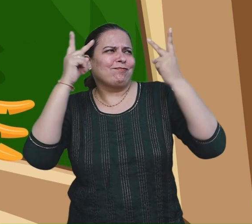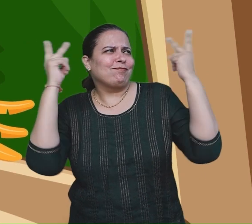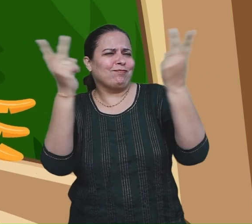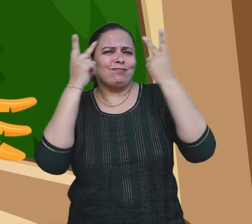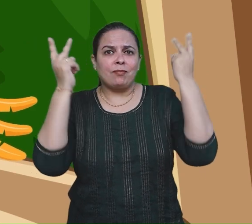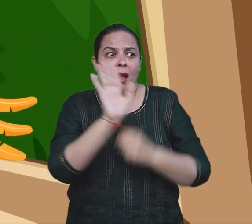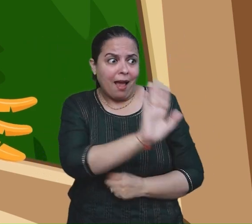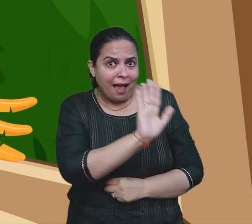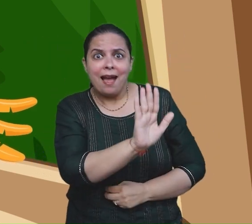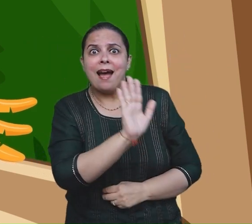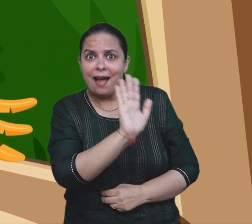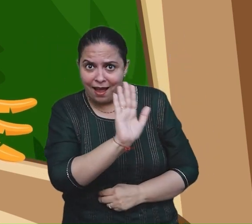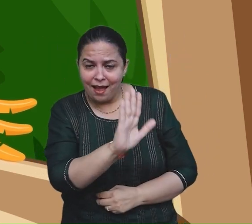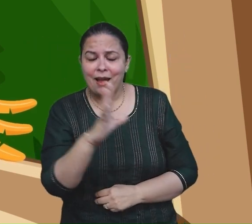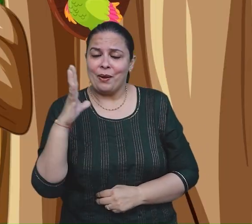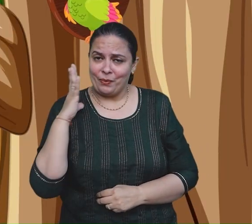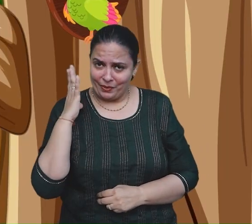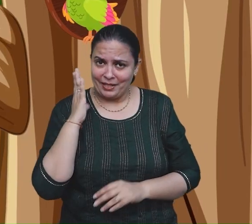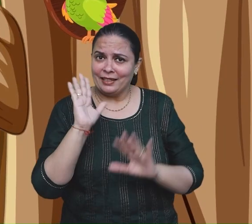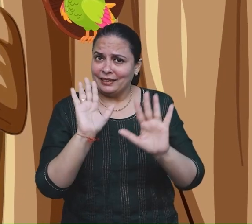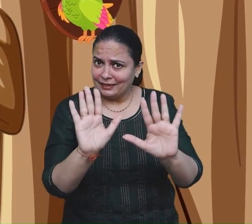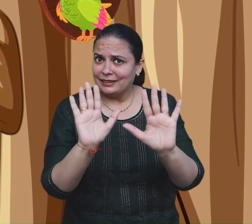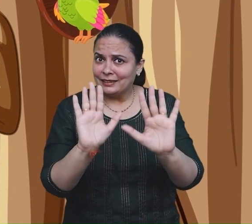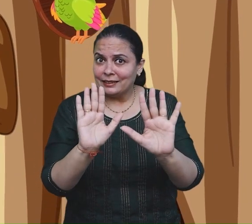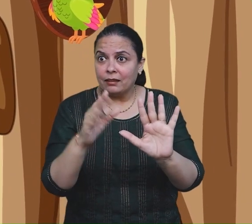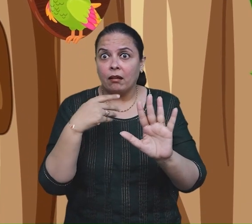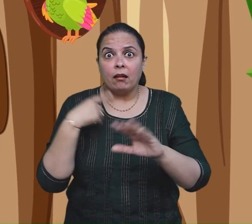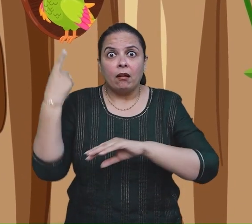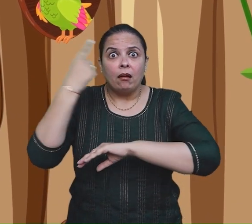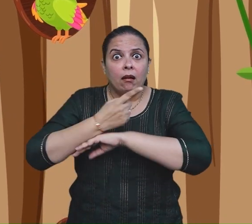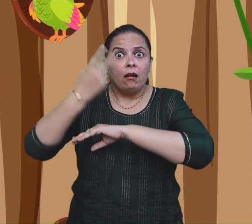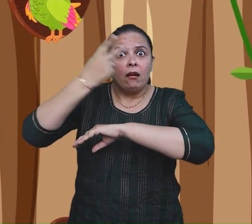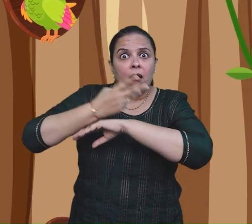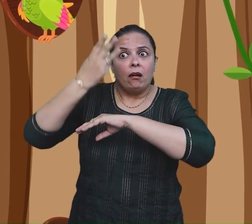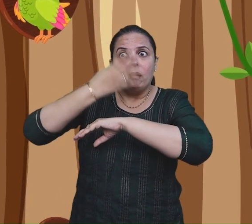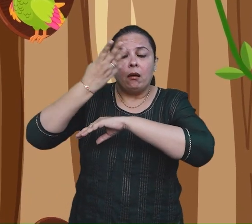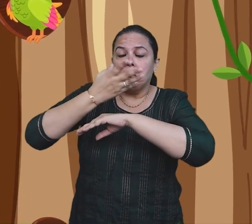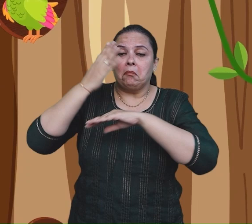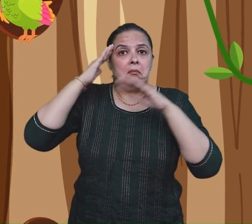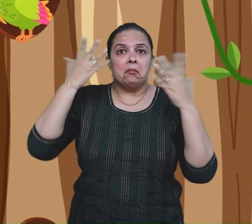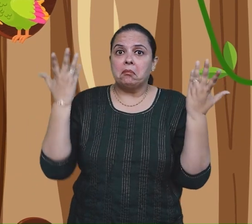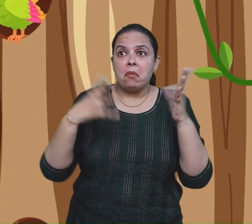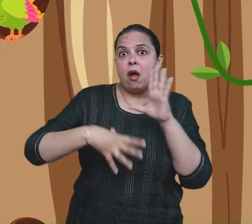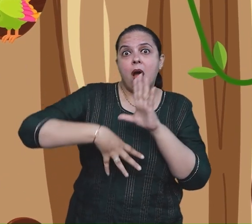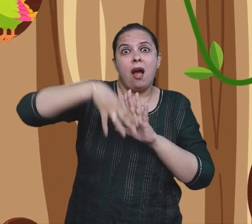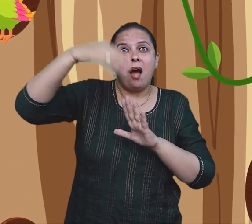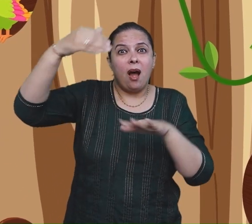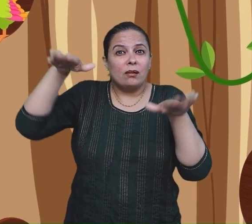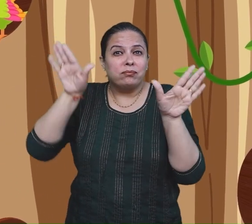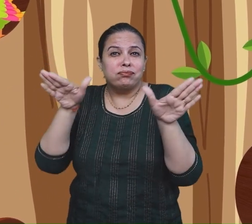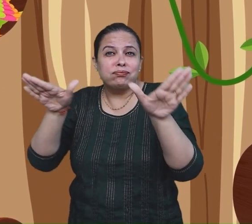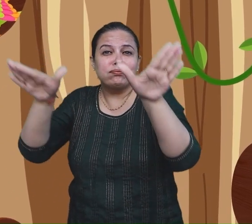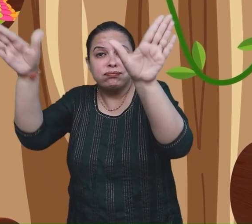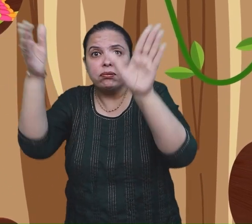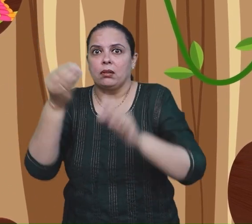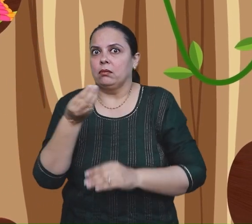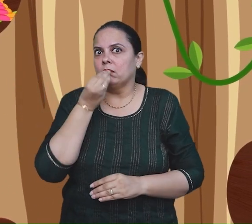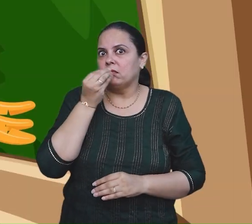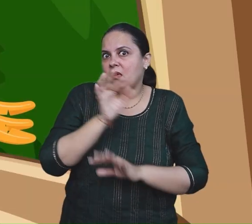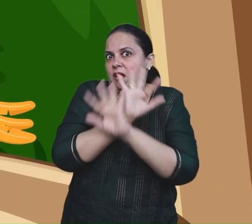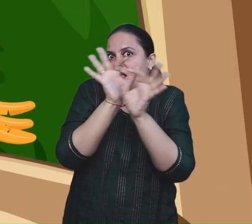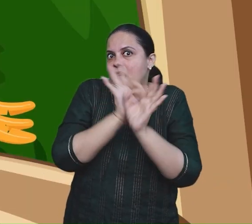रुको, जरा ठहरो। इतने दिनों के लिए हम बाहर रहेंगे तो हमें कुछ तो दाना पानी चाहिए